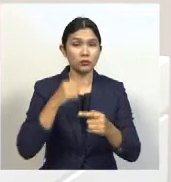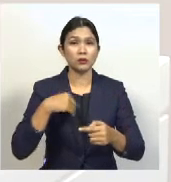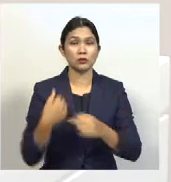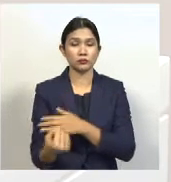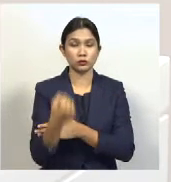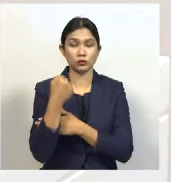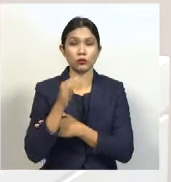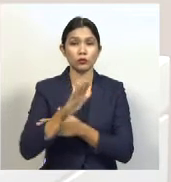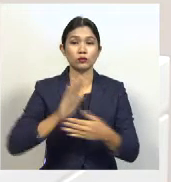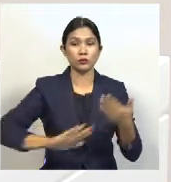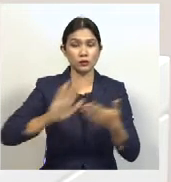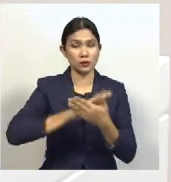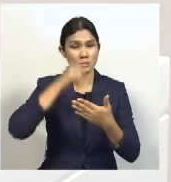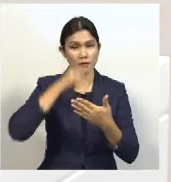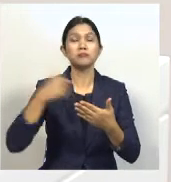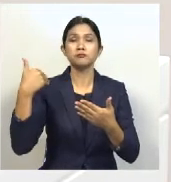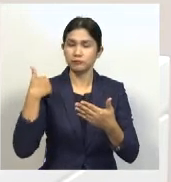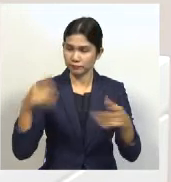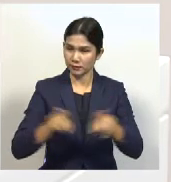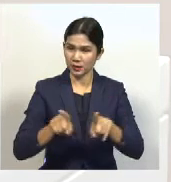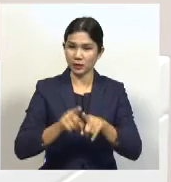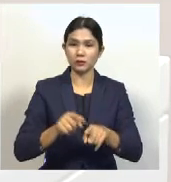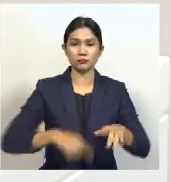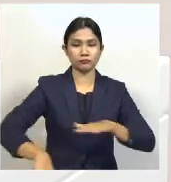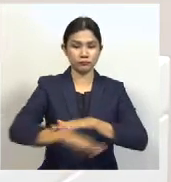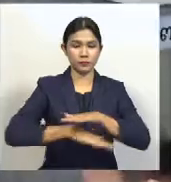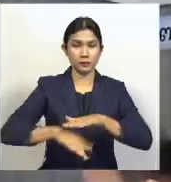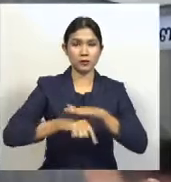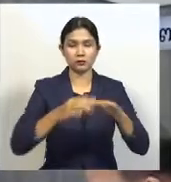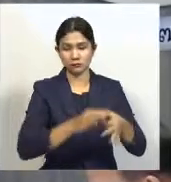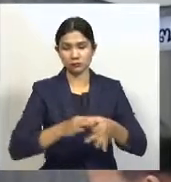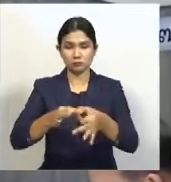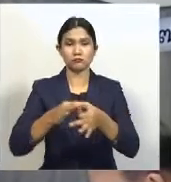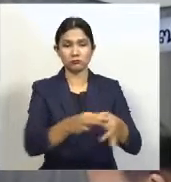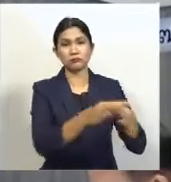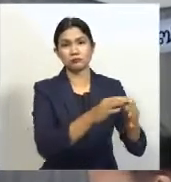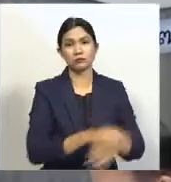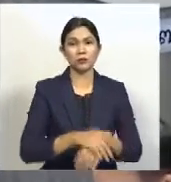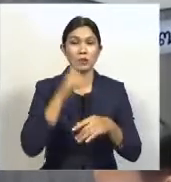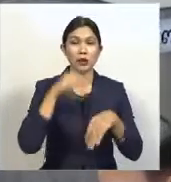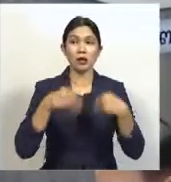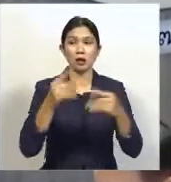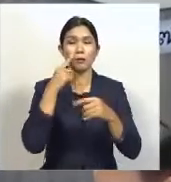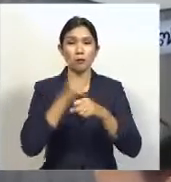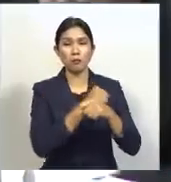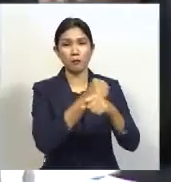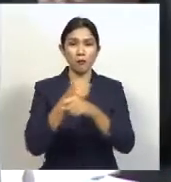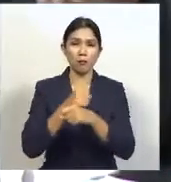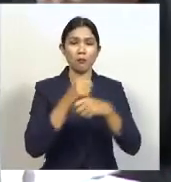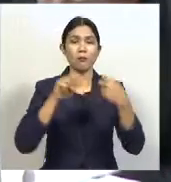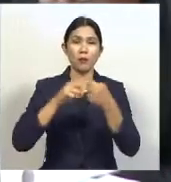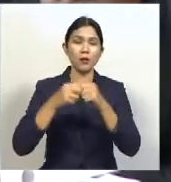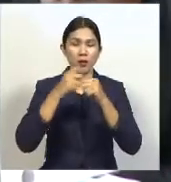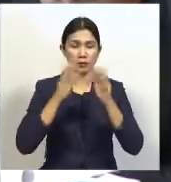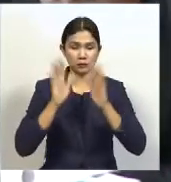ความมั่นคงให้กับประเทศทุกมิติซึ่งถือเป็นพื้นฐานการพัฒนาในทุกด้านครับและเพื่อบรรเทาป้องกันภัยพิบัติให้กับ